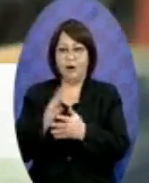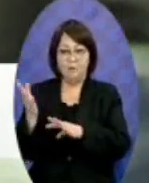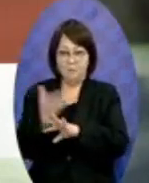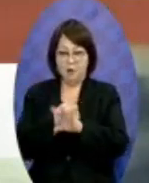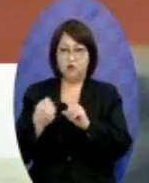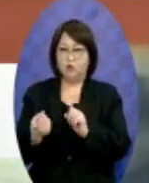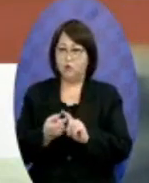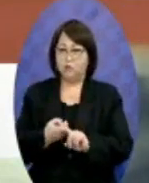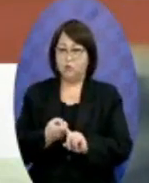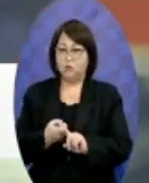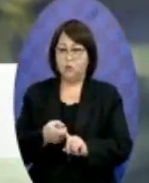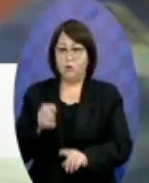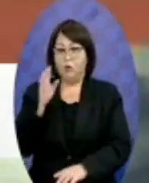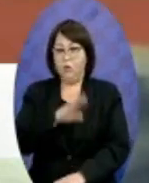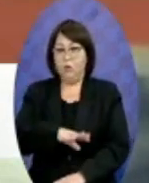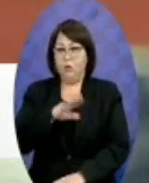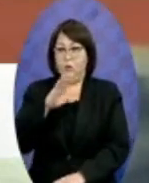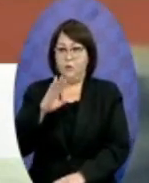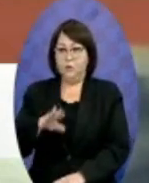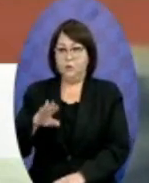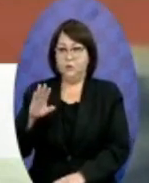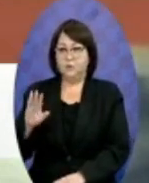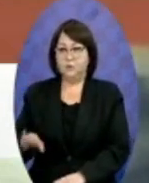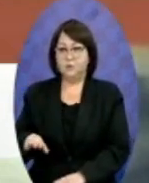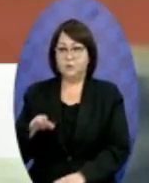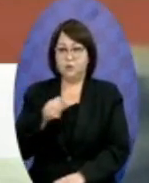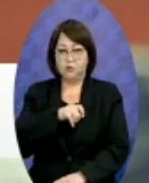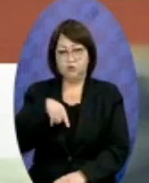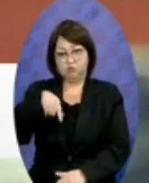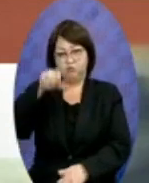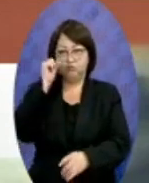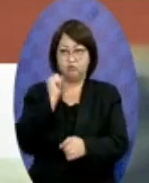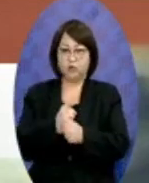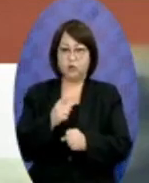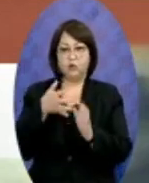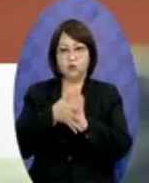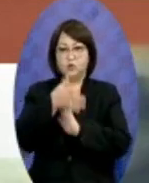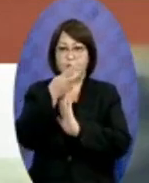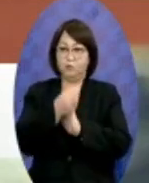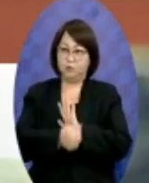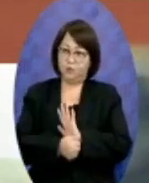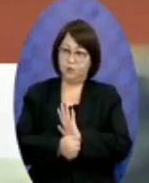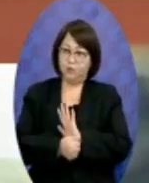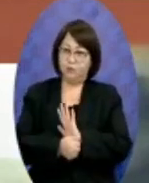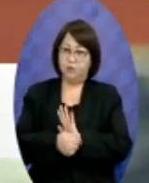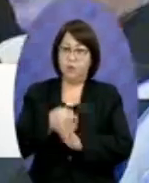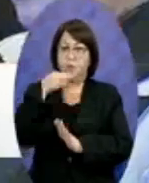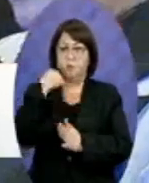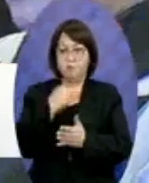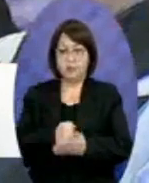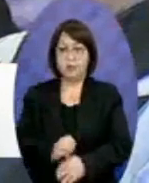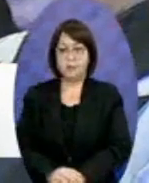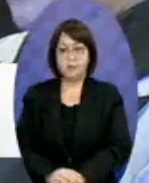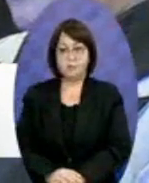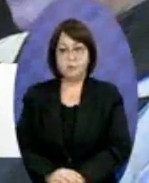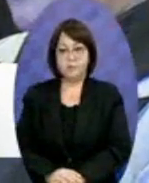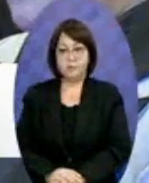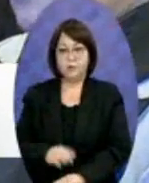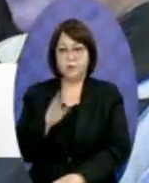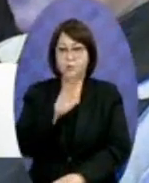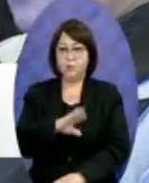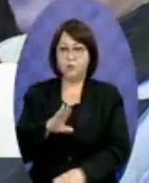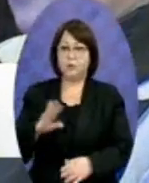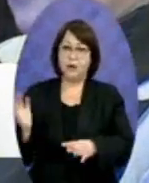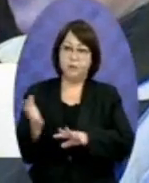л яг одоо хүүхдийг одоо өөрт нь одоо зориулагдсан юм л одоо төсөв гэж бол батлагдсан. Хүүхэд